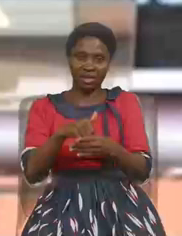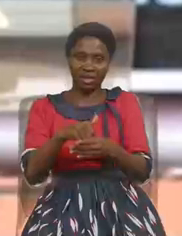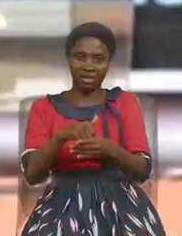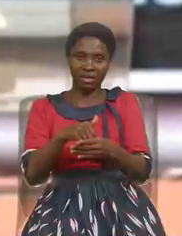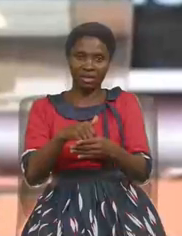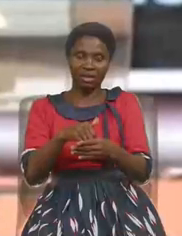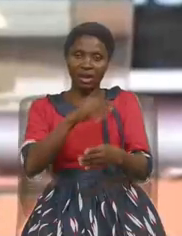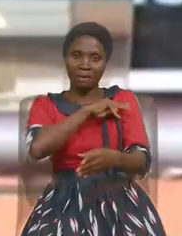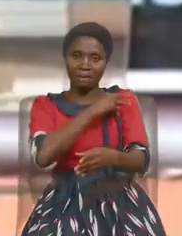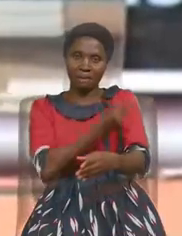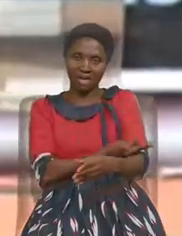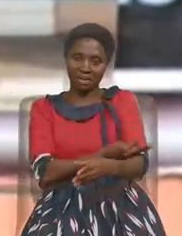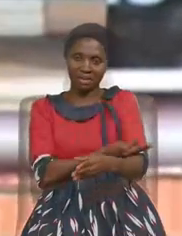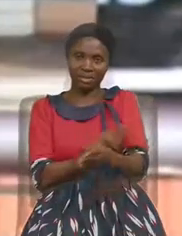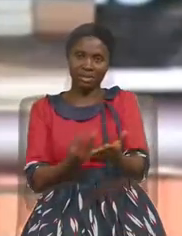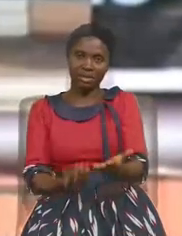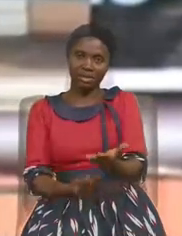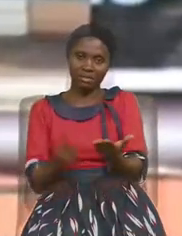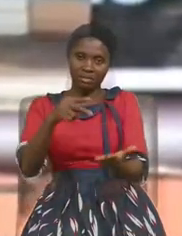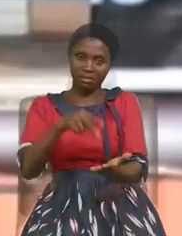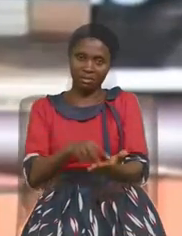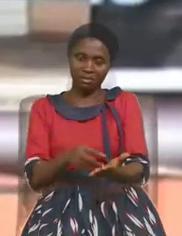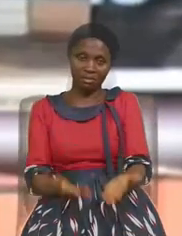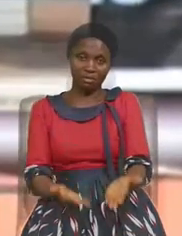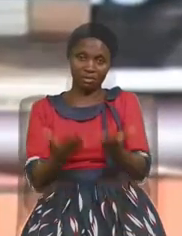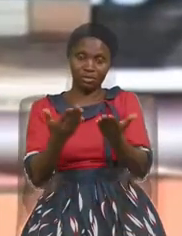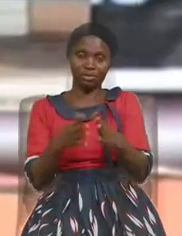Une grande résurrection.